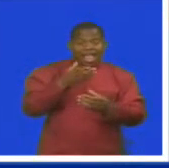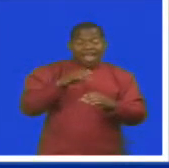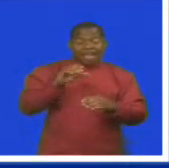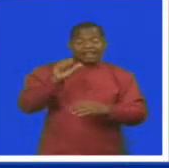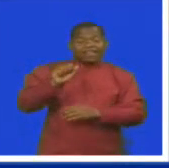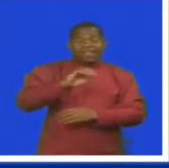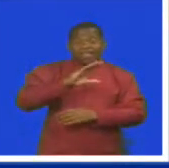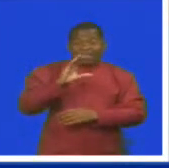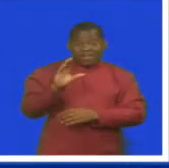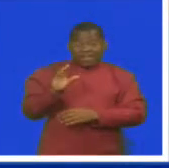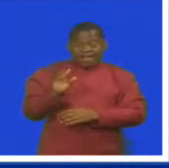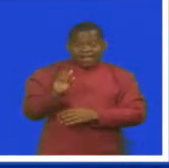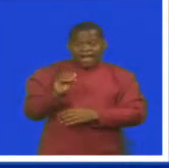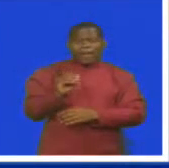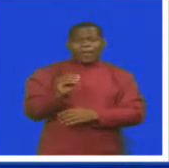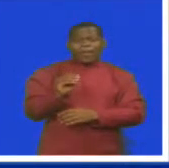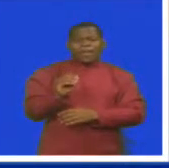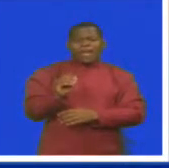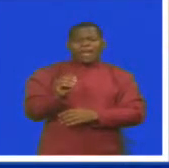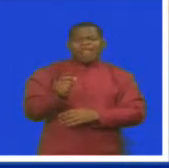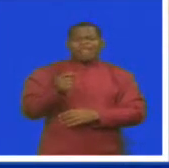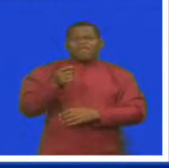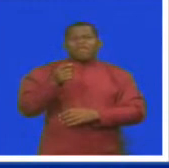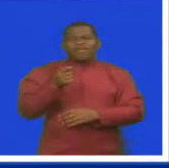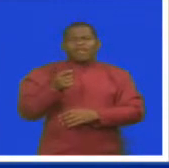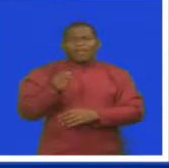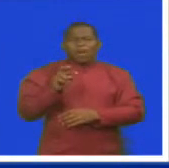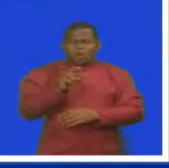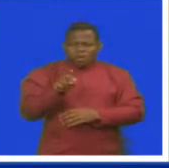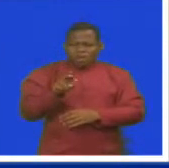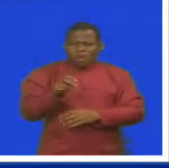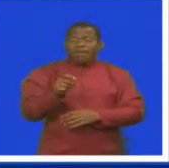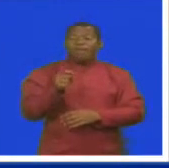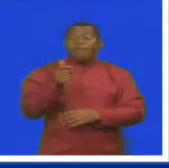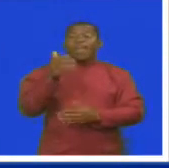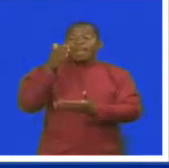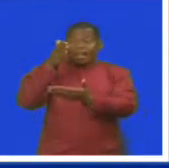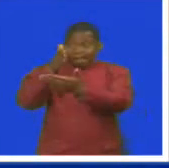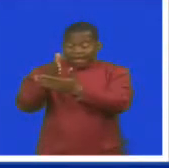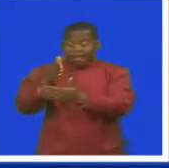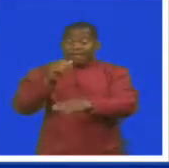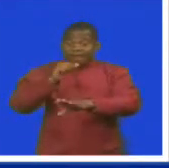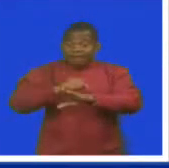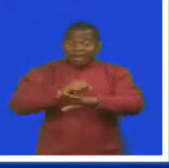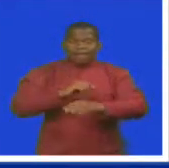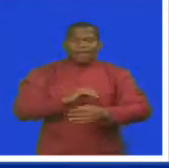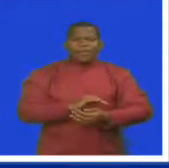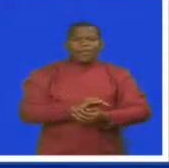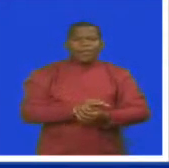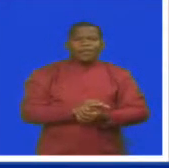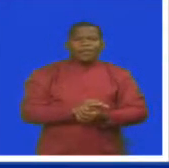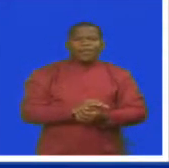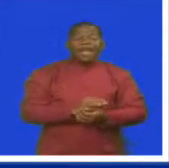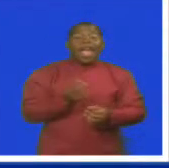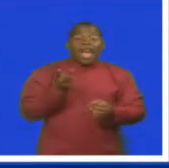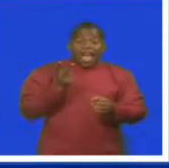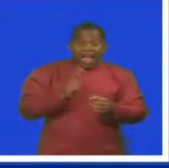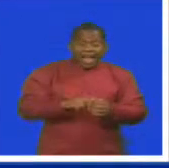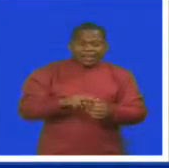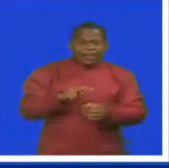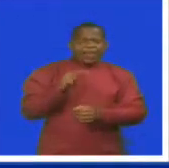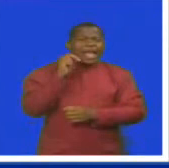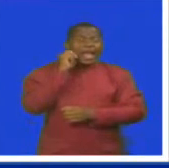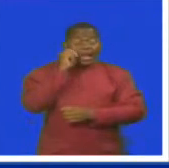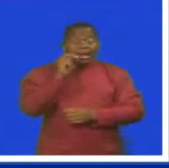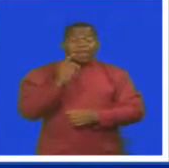ukufocusa kuloko sikubona ngathi imbole kahle lokunye ke nokusidzingo lesikhulu mloko ukuthi siva